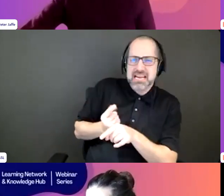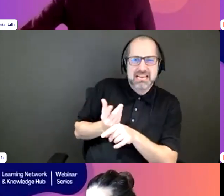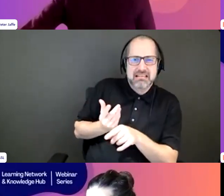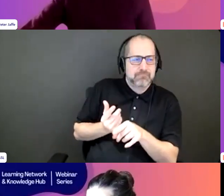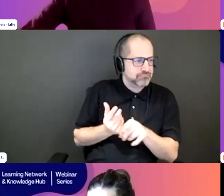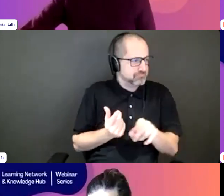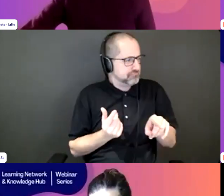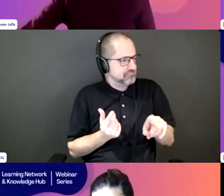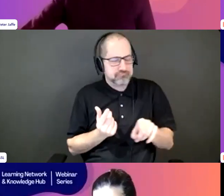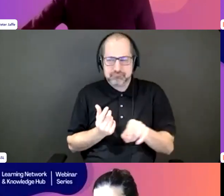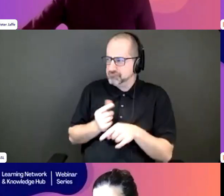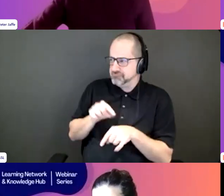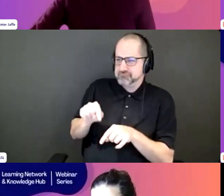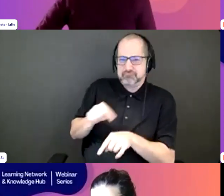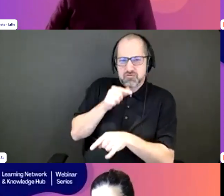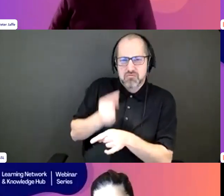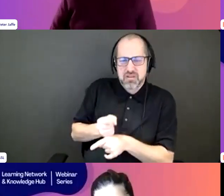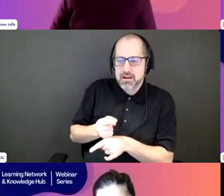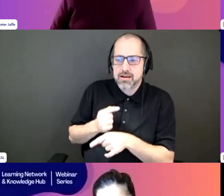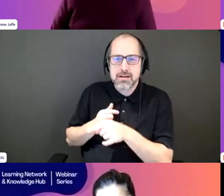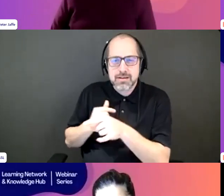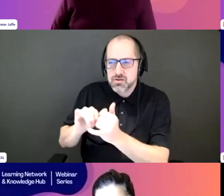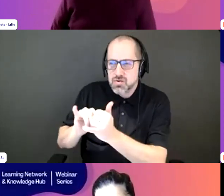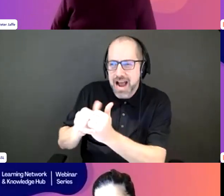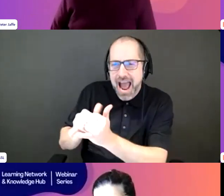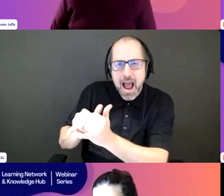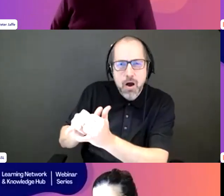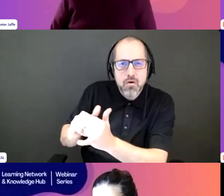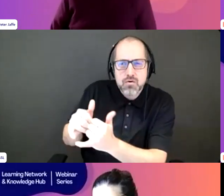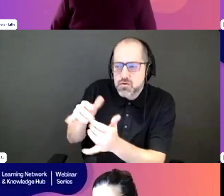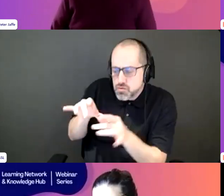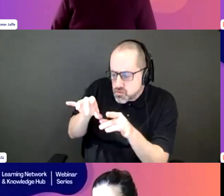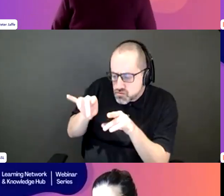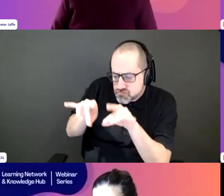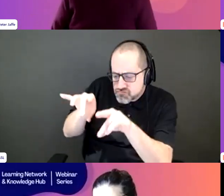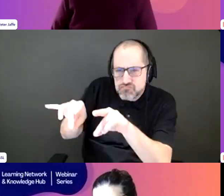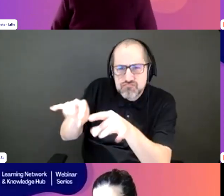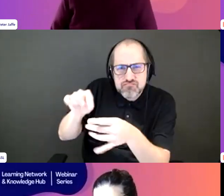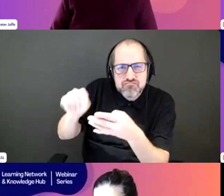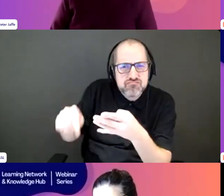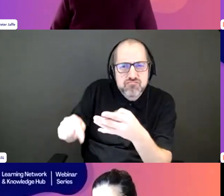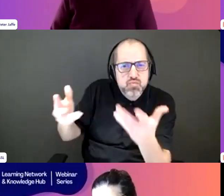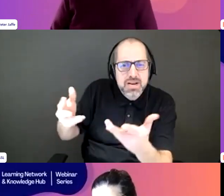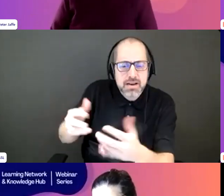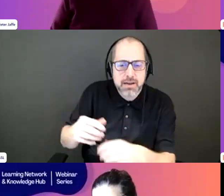clochettes comment est-ce que donc cette compréhension s'est fait